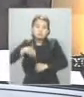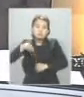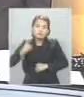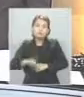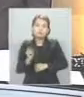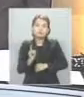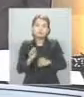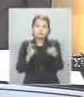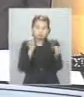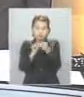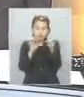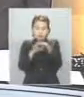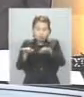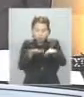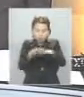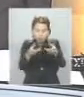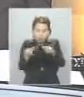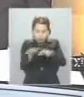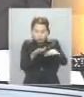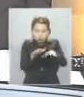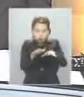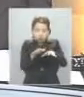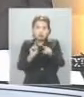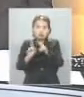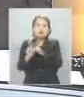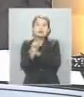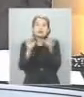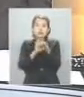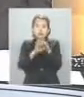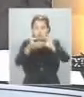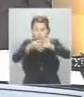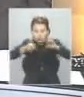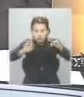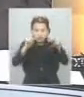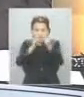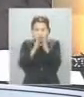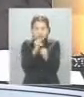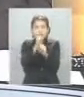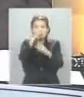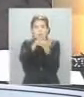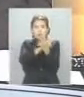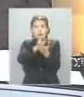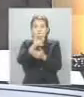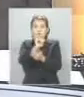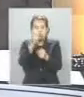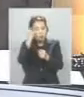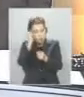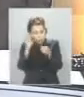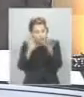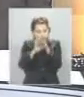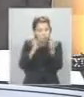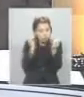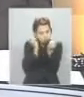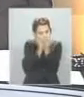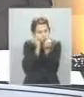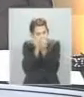ที่เกิดขึ้นยังคงไม่มีข้อมูลมาจากภาควิชาการนะคะว่าจะประเมินได้ว่าจะเกิดเมื่อไหร่รุนแรงเท่าไหร่แล้วก็จะนำมาซึ่งความเสียหาย